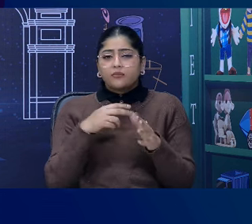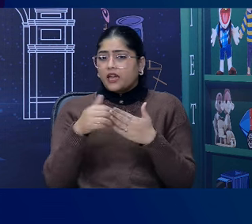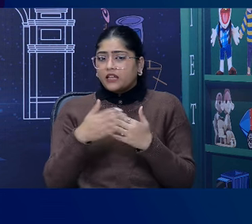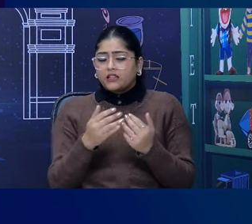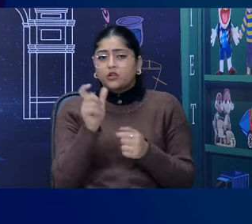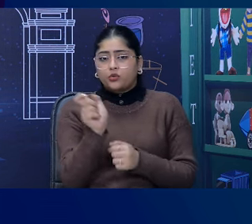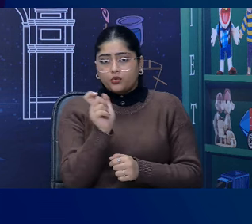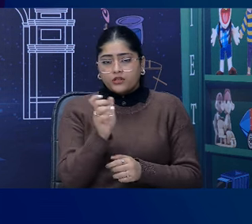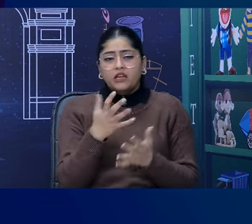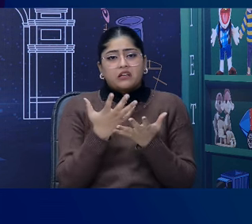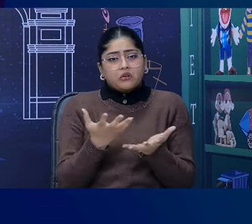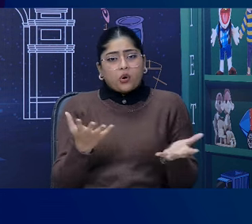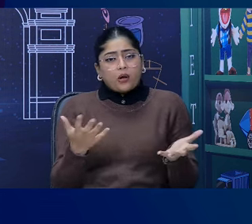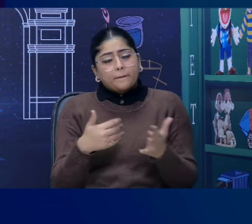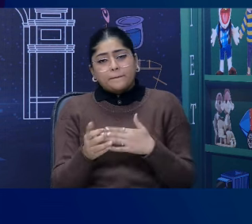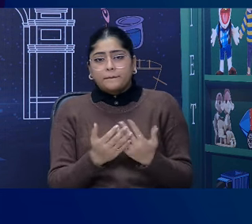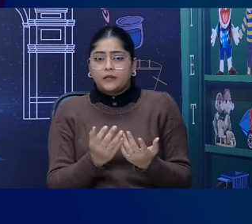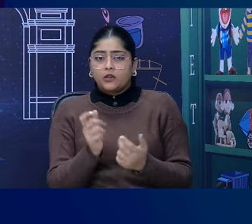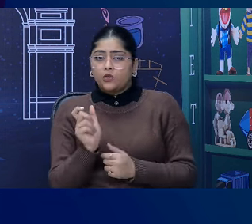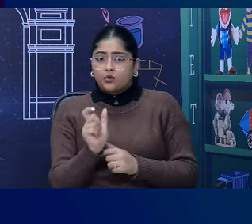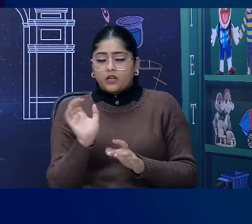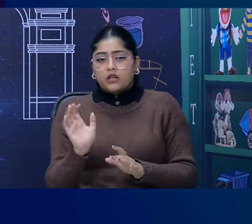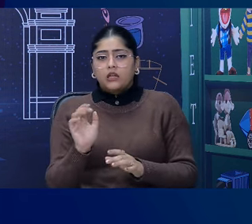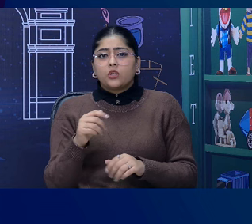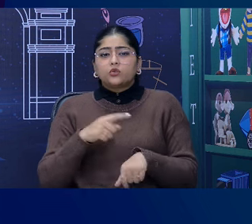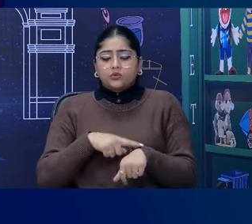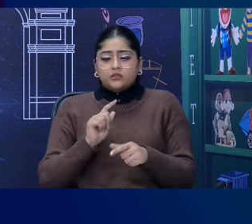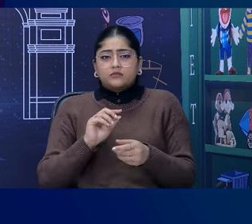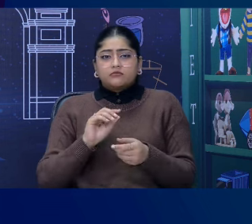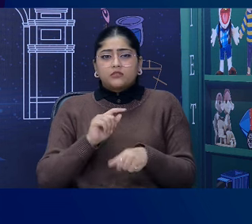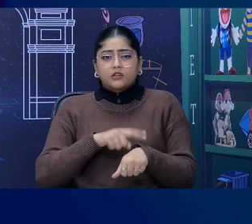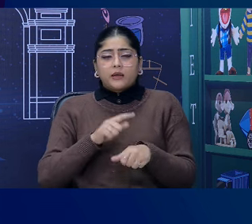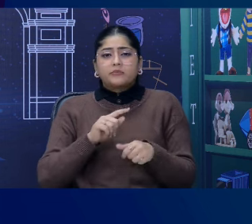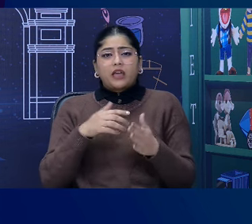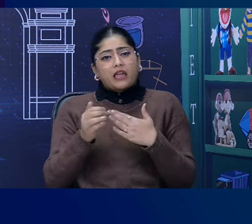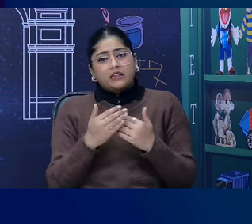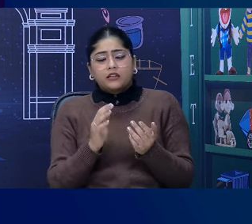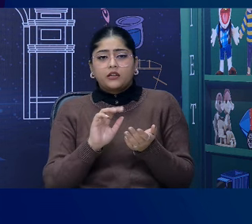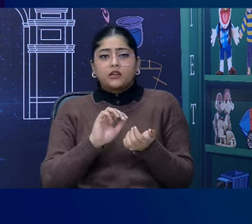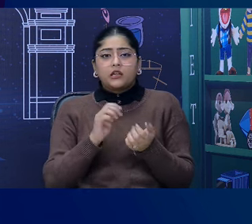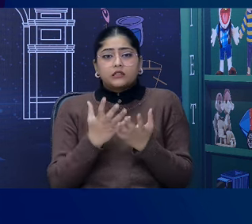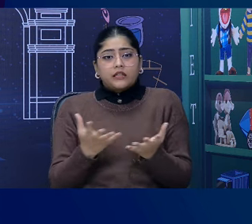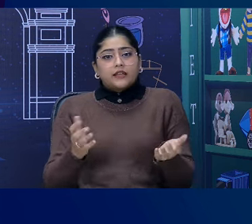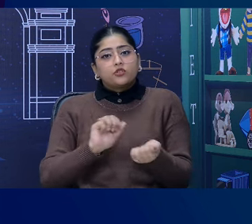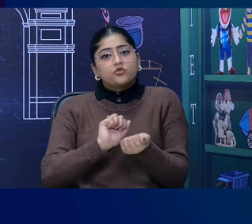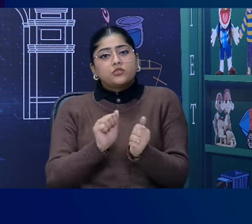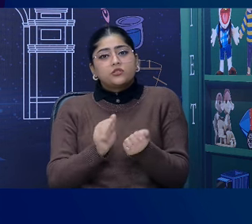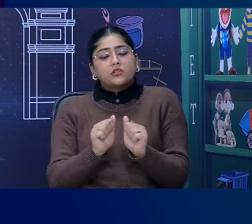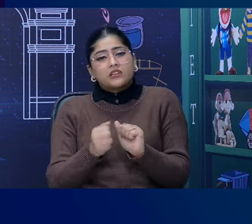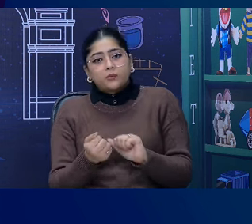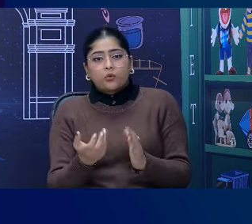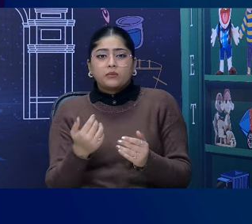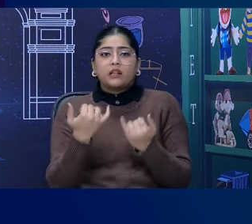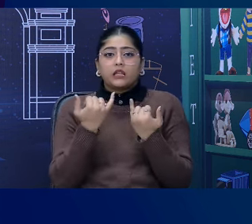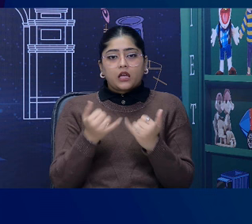हैं घर में भी कोई सामान यूज कर रहे हैं वो खराब होता है टाइम के साथ या कोई ना कोई उसमें चेंजेज आते हैं तो वैसे ही हमारे दिमाग या बॉडी का जो यर एंड